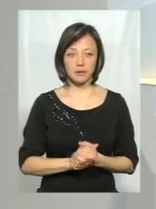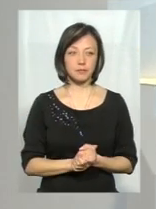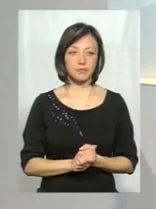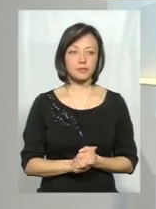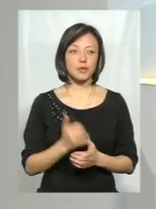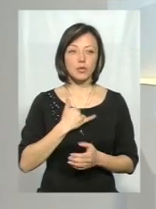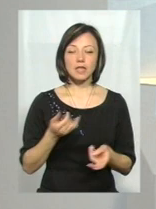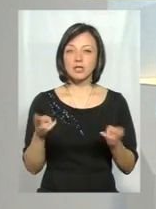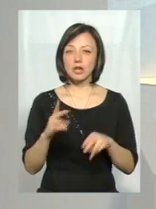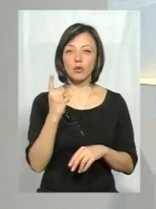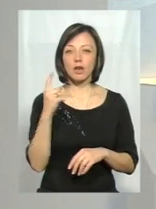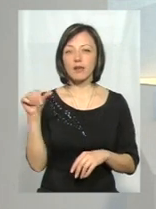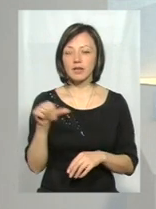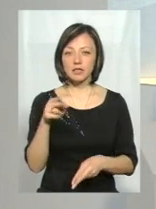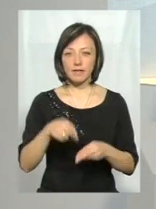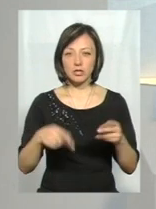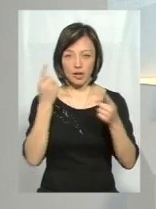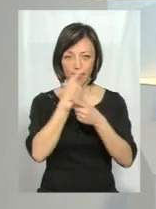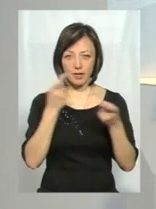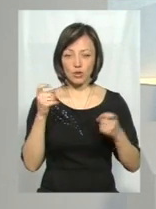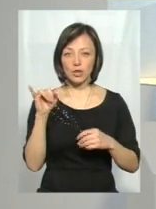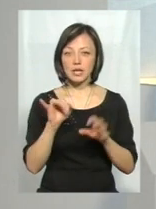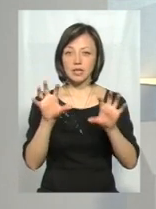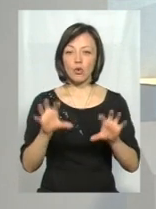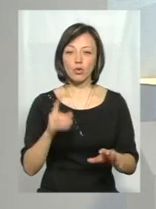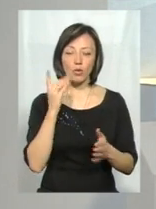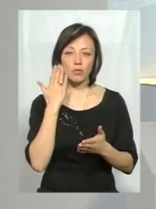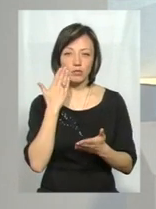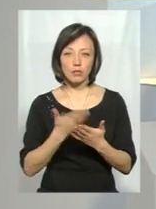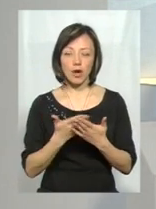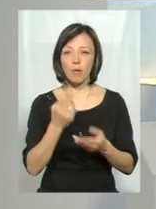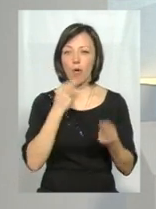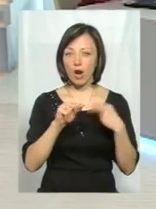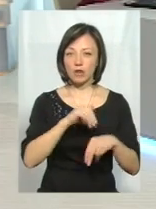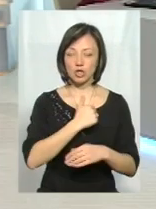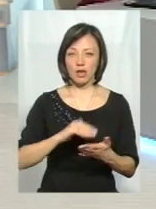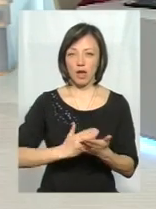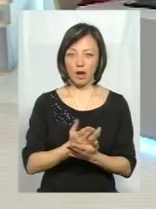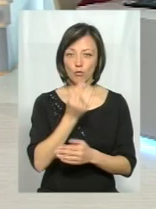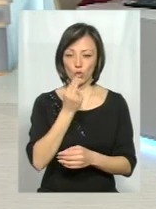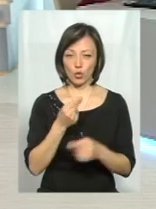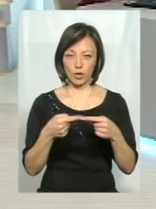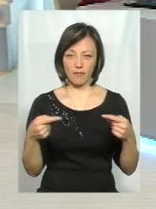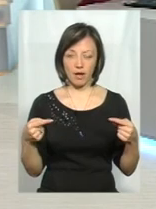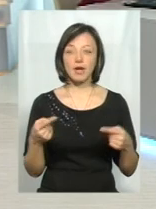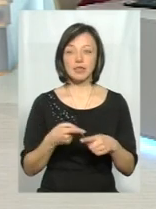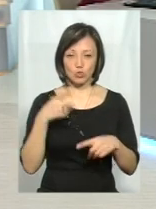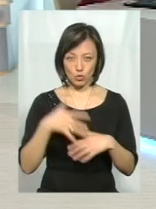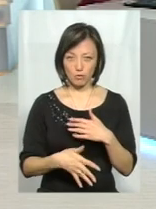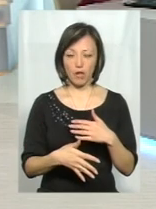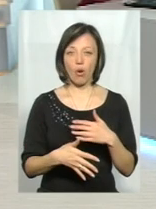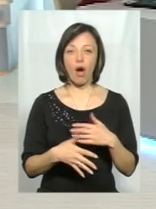нас залишається буквально хвилинка до завершення ефіру. І закон орієнтований на покращення якості продуктів харчування. Це